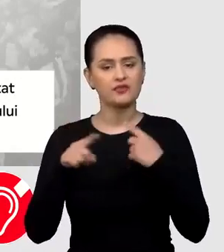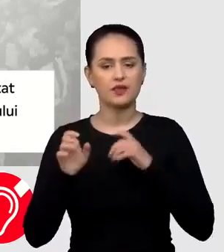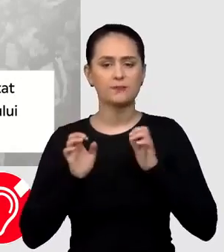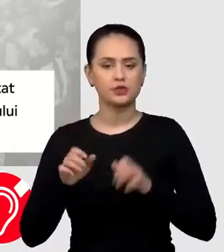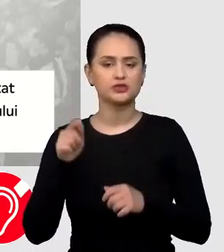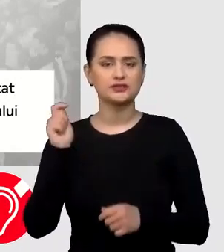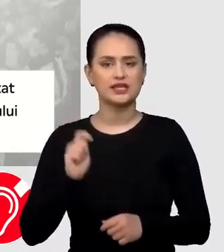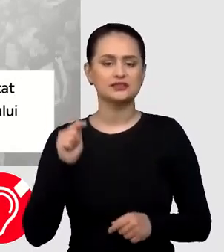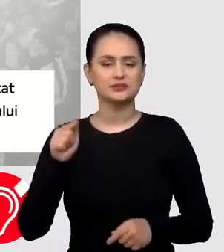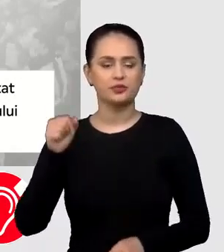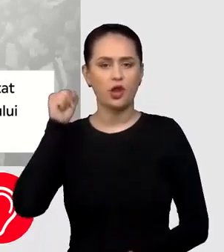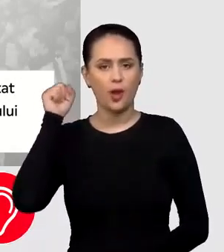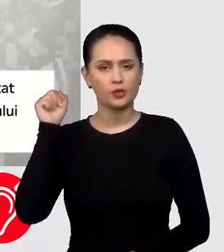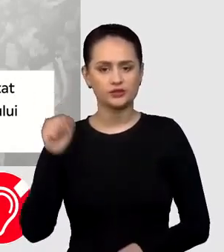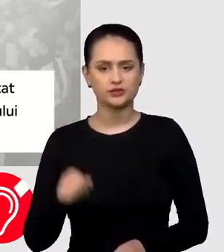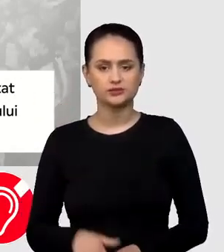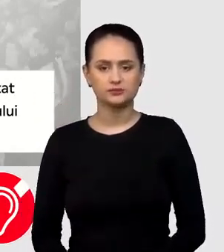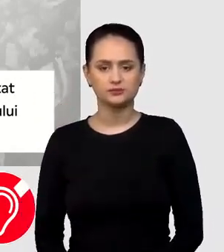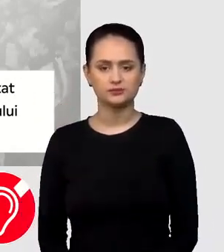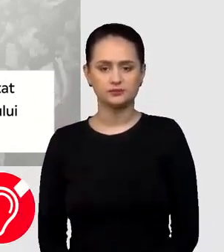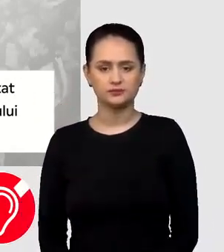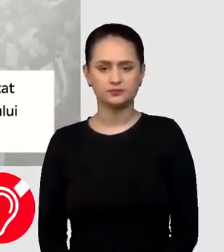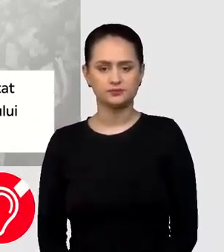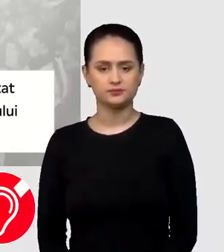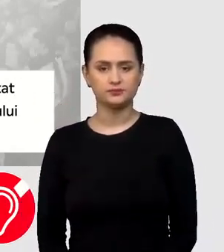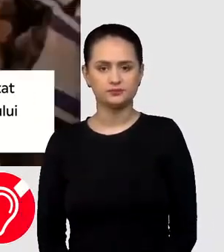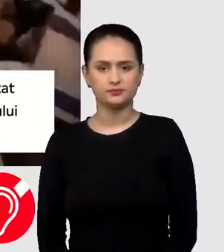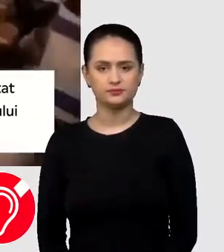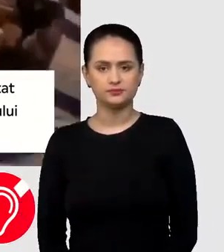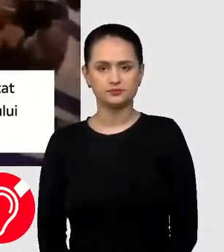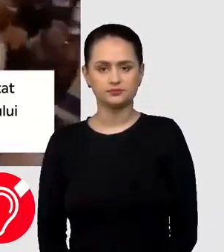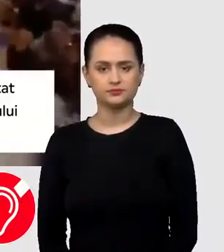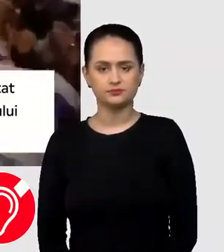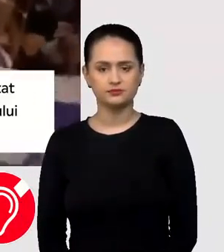planul lui, acuzându-l că astfel împinge țara spre dictatură.